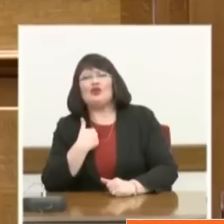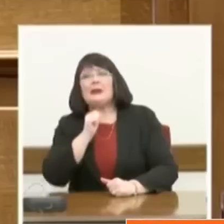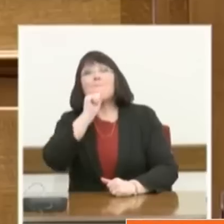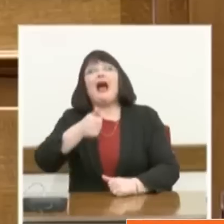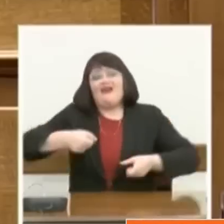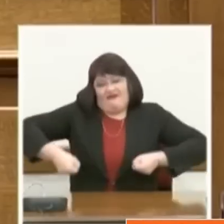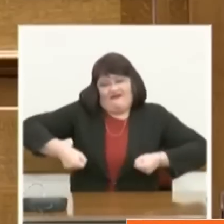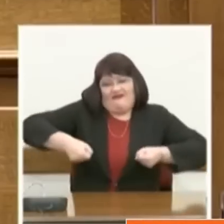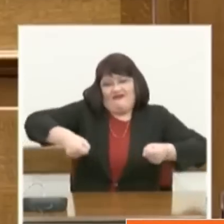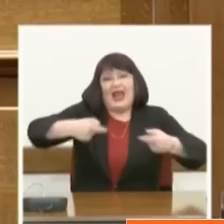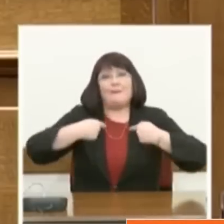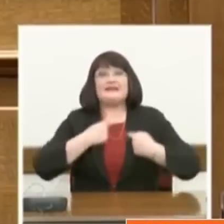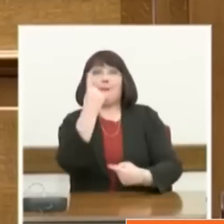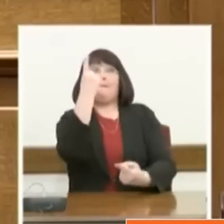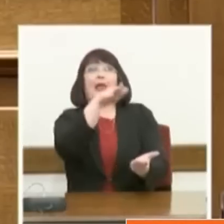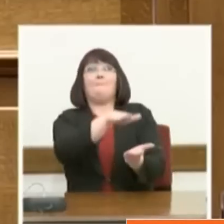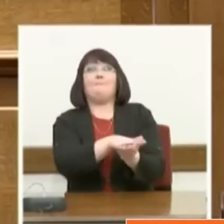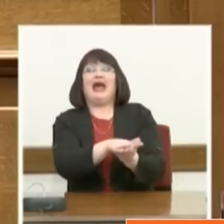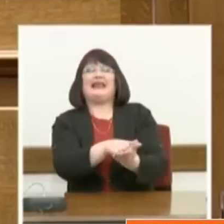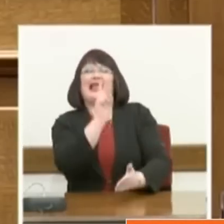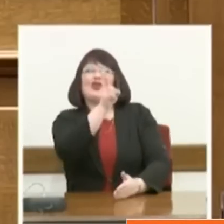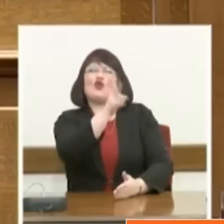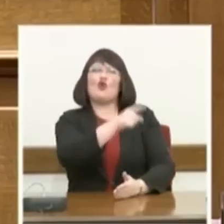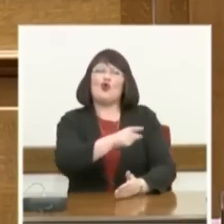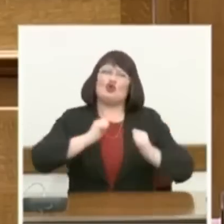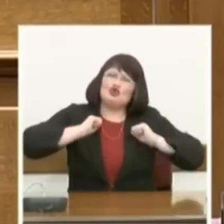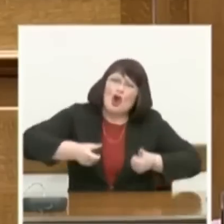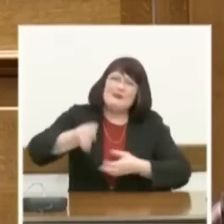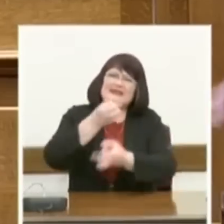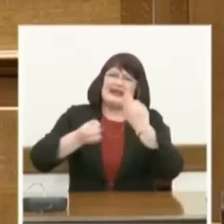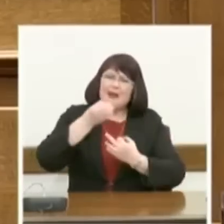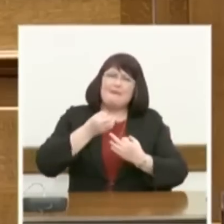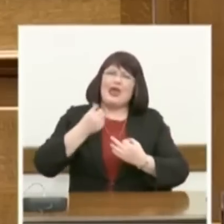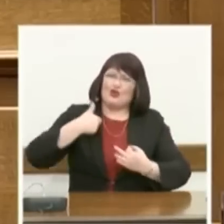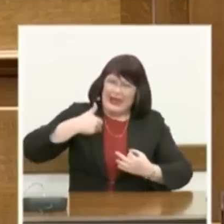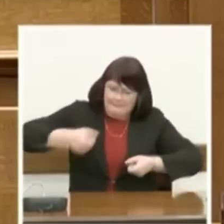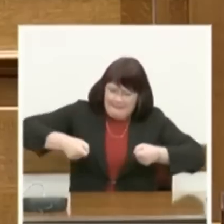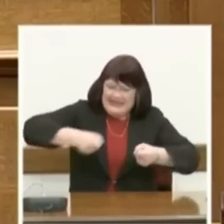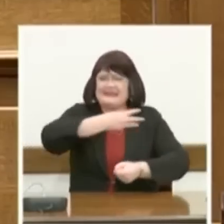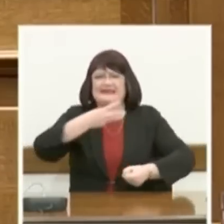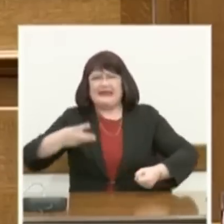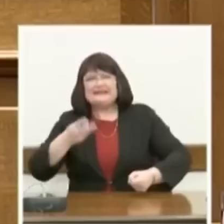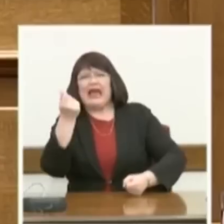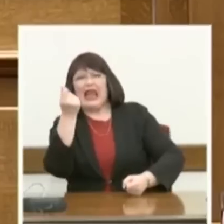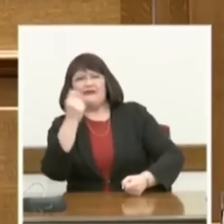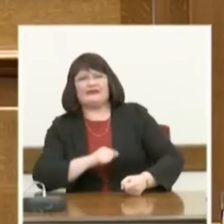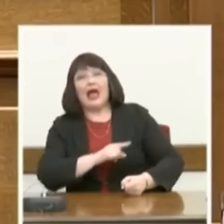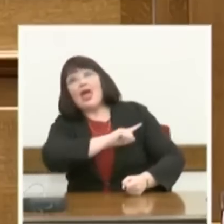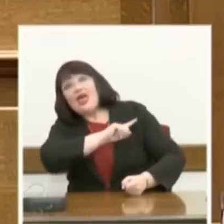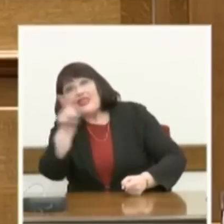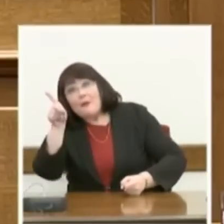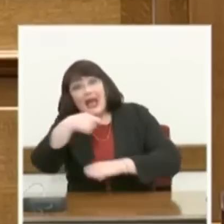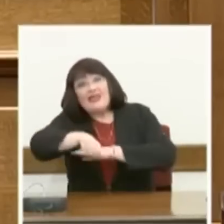μία μάρτυρας υπεράσπισης ενός κατηγορουμένου τόλμησε να εξιστορήσει και θα αντιμετωπίσει γι' αυτό τις νόμιμες